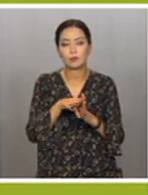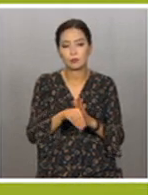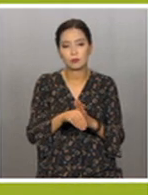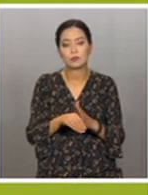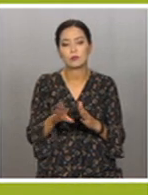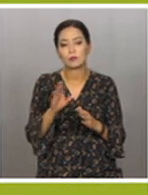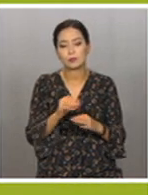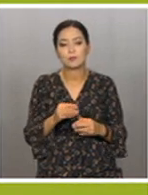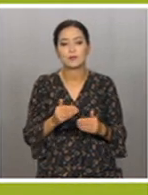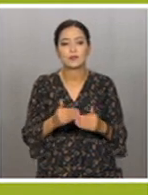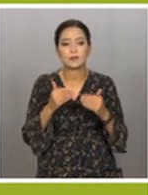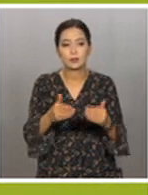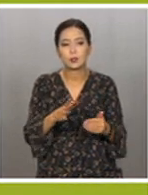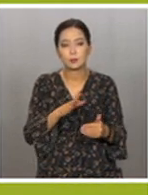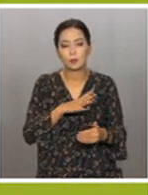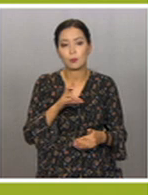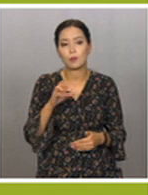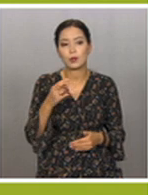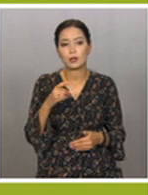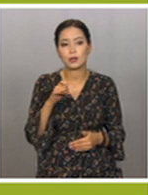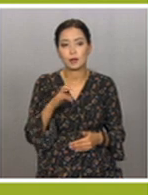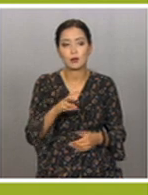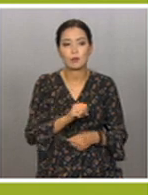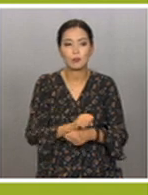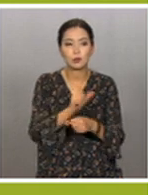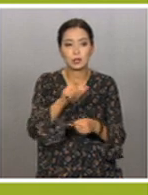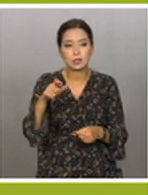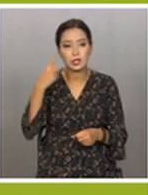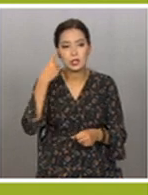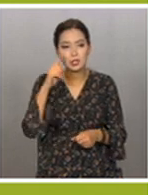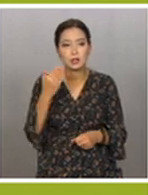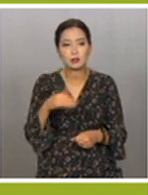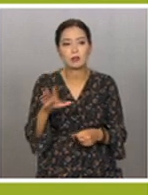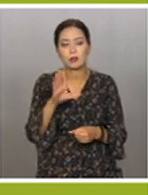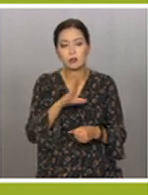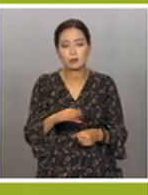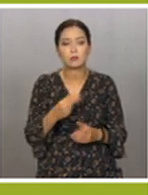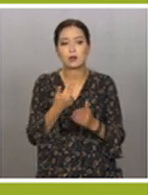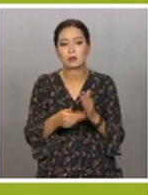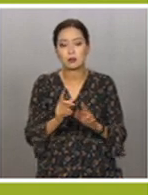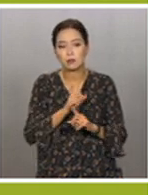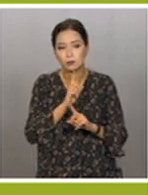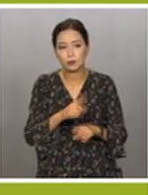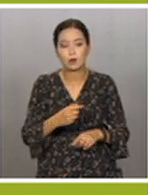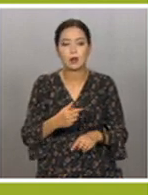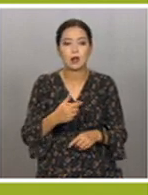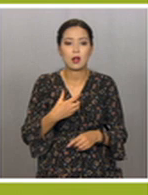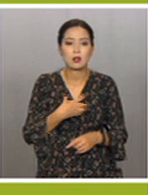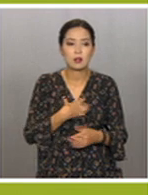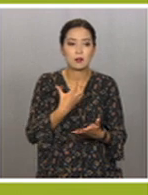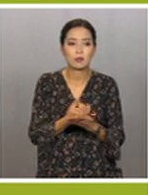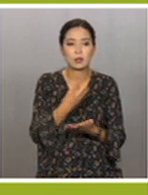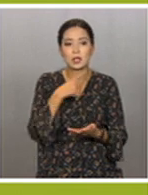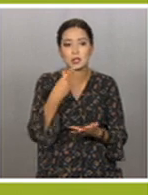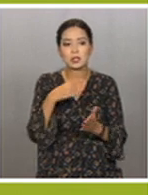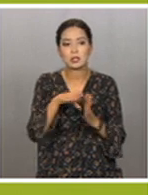тартты. Әлихан Бөкейханов: «Большевизм идеясына елікпеуіміз қажет. Ресей құрамында Қазақ автономиясын құру